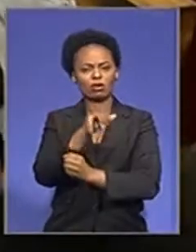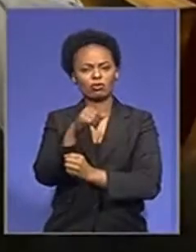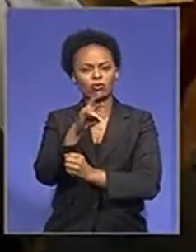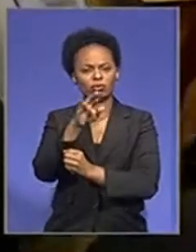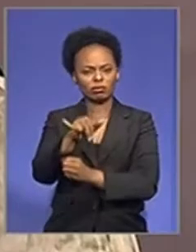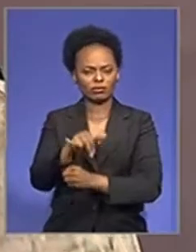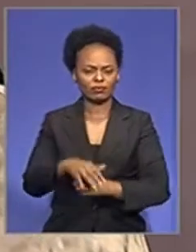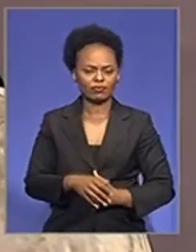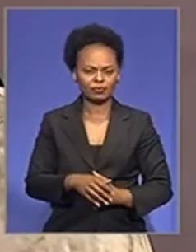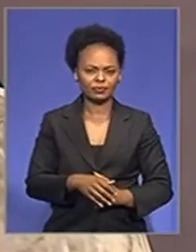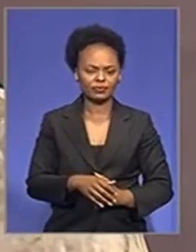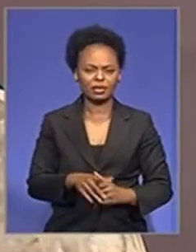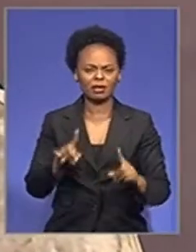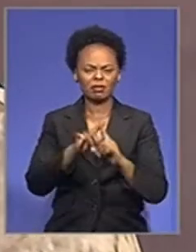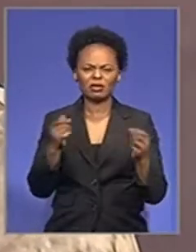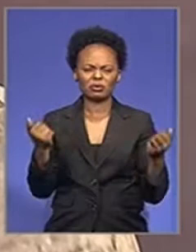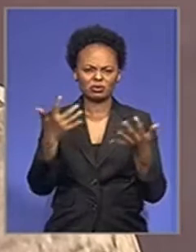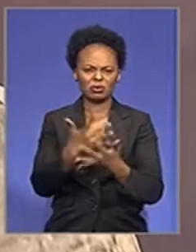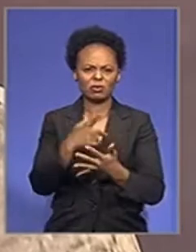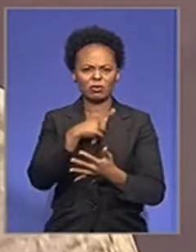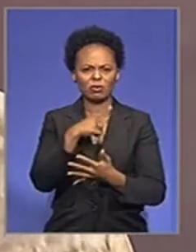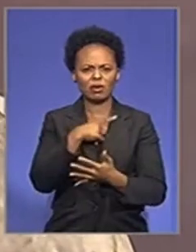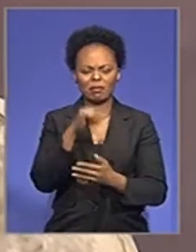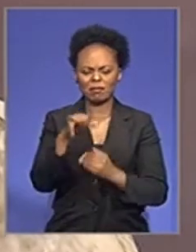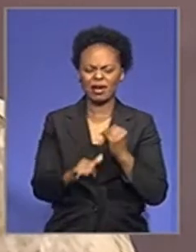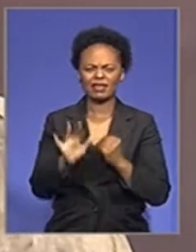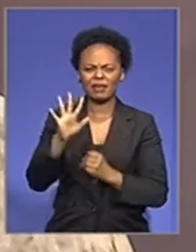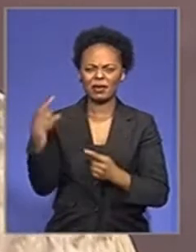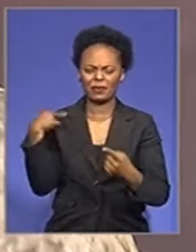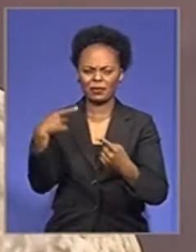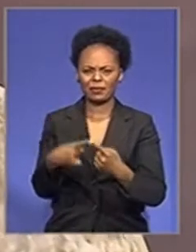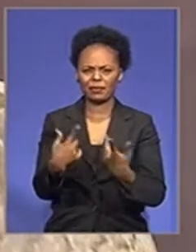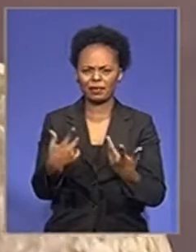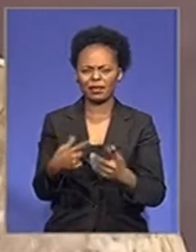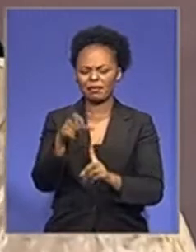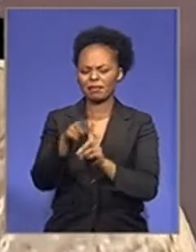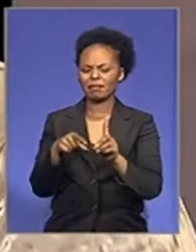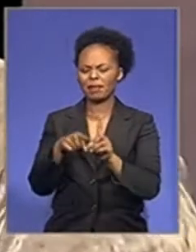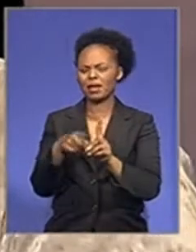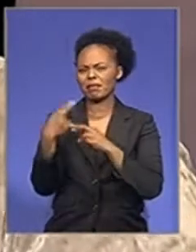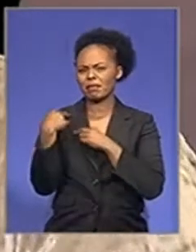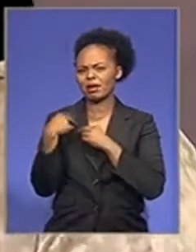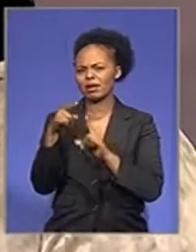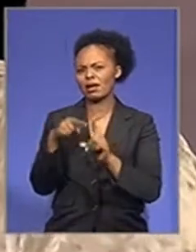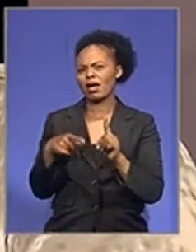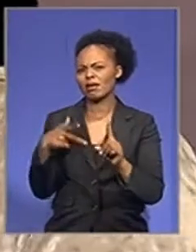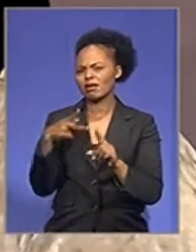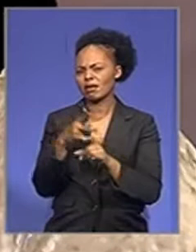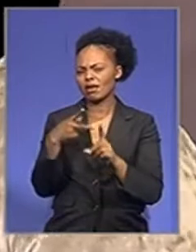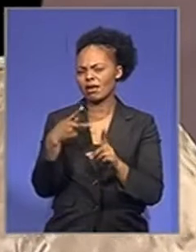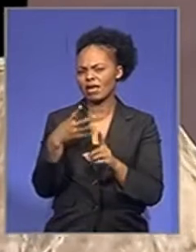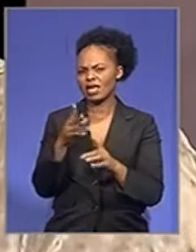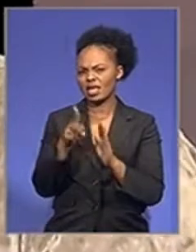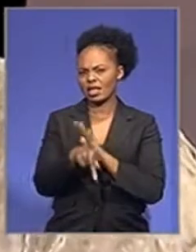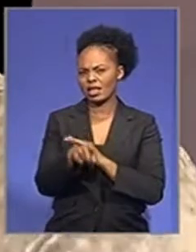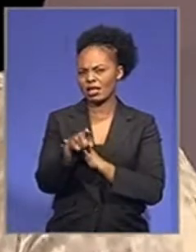dikarabo manje kuyasixa ukuthi emva kwezinyanga ezo5 still lo mastermind akaveli khona enye into ezovela andimivela